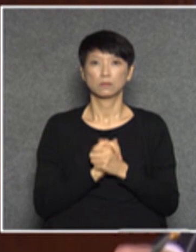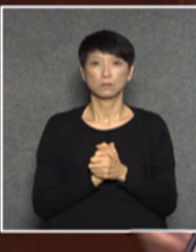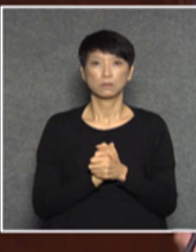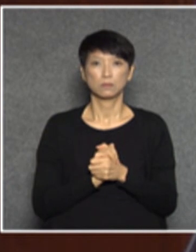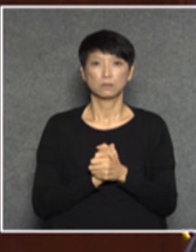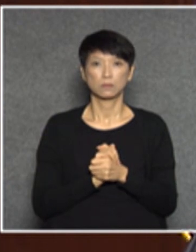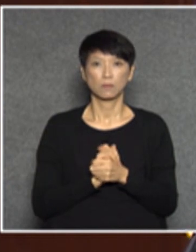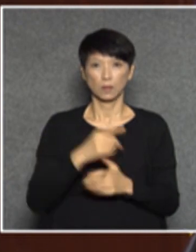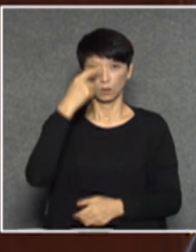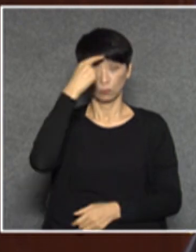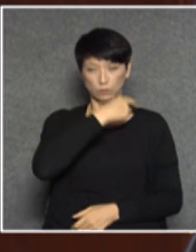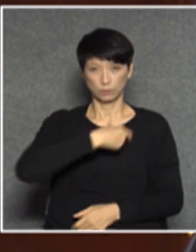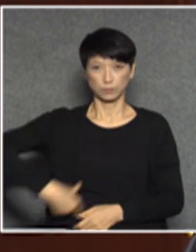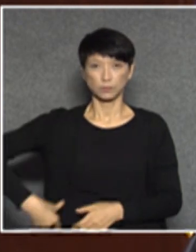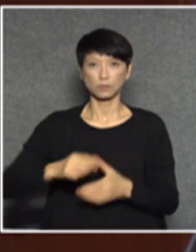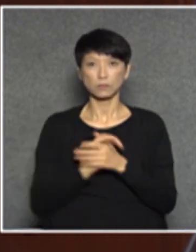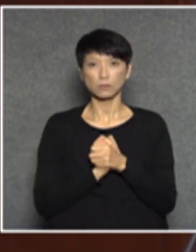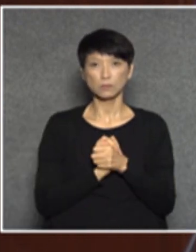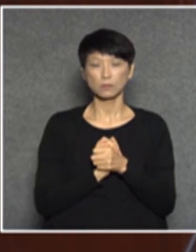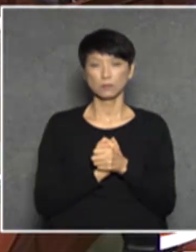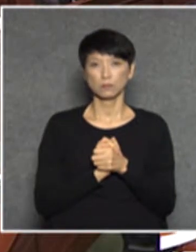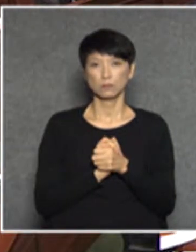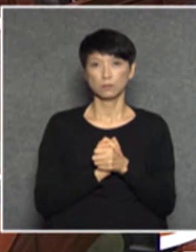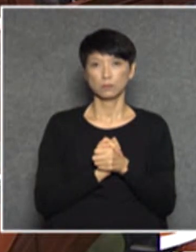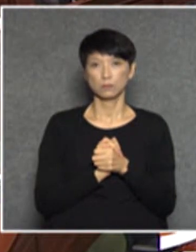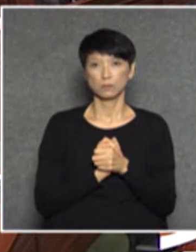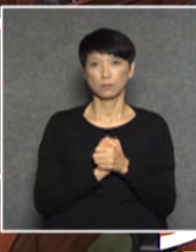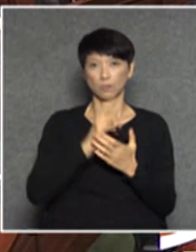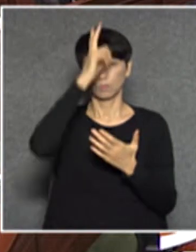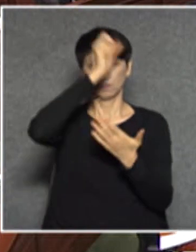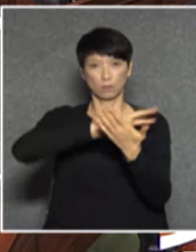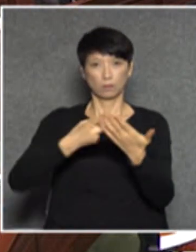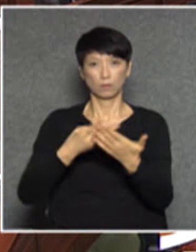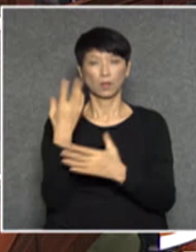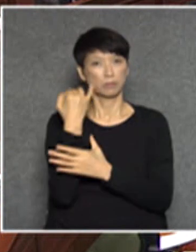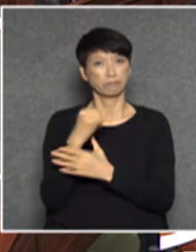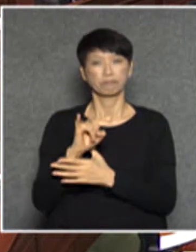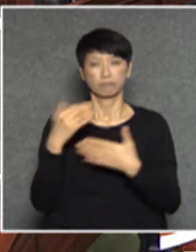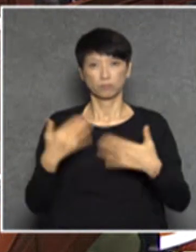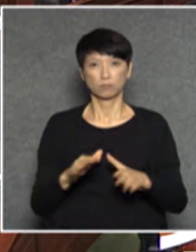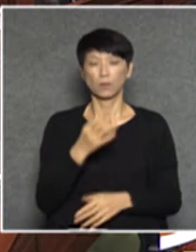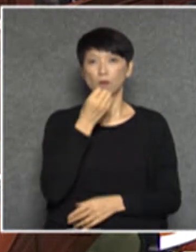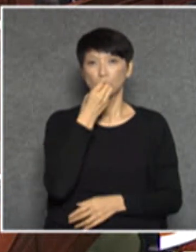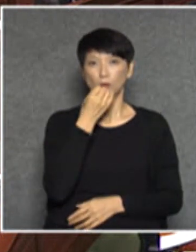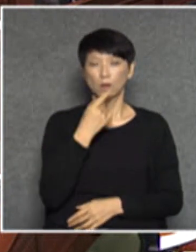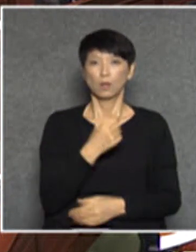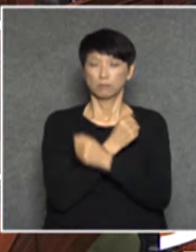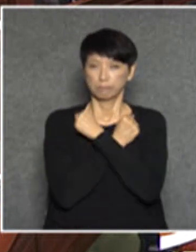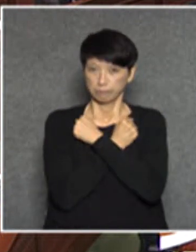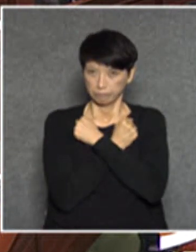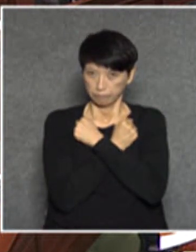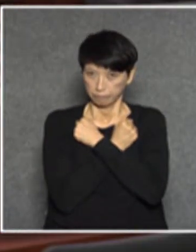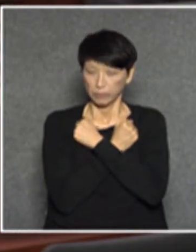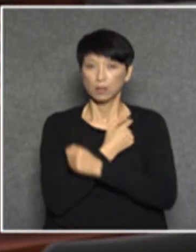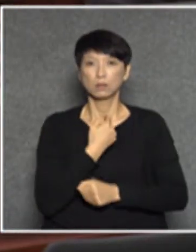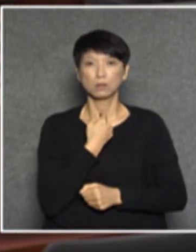梁君彥議員。 多謝主席。政改被否決之後，其實香港是需要休養生息的，